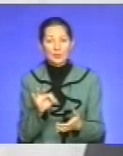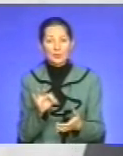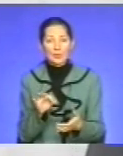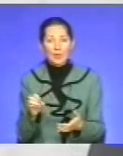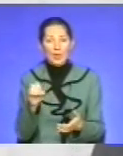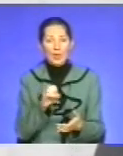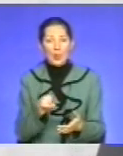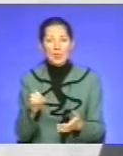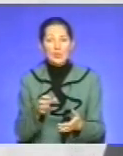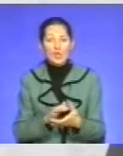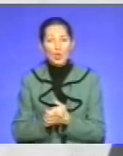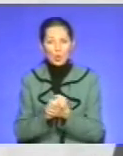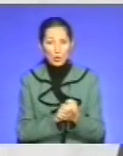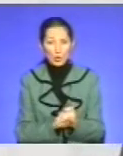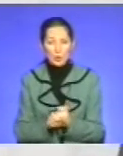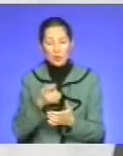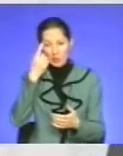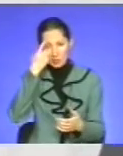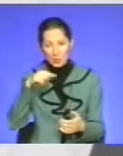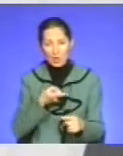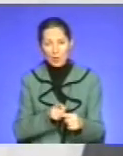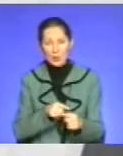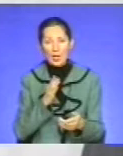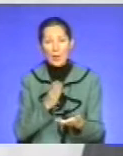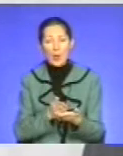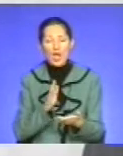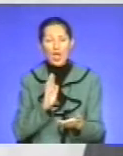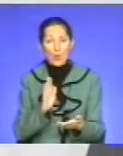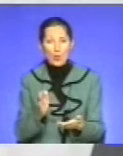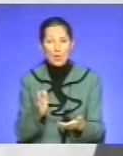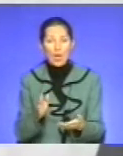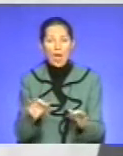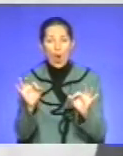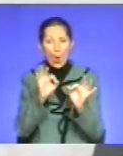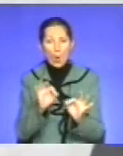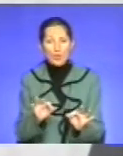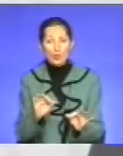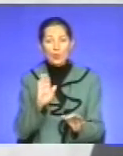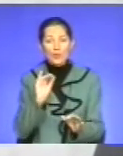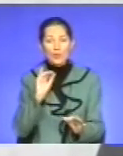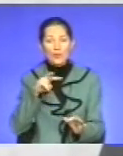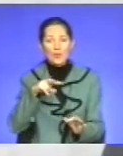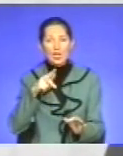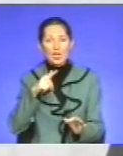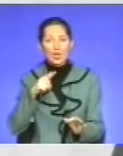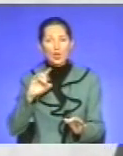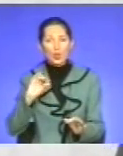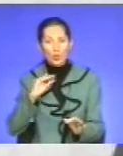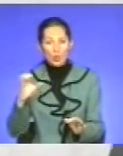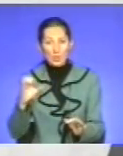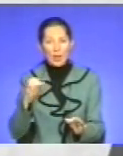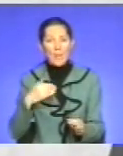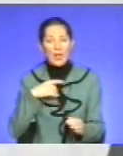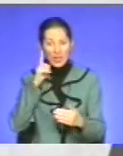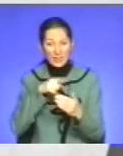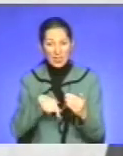Європейський Союз. Ви знаєте, що це має відбутися осінню у Вільнюсі, і ми віримо в те,